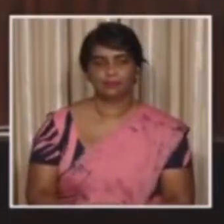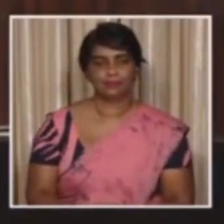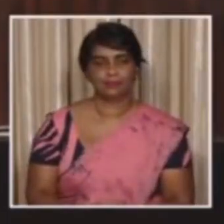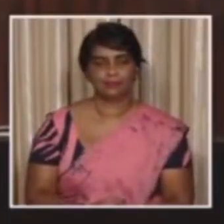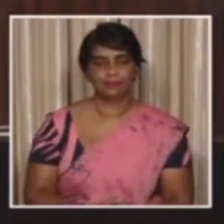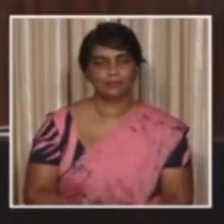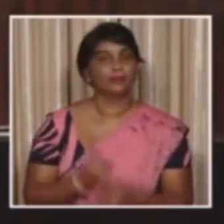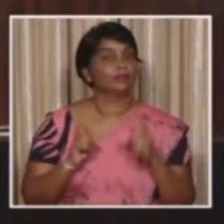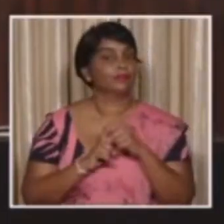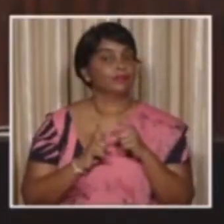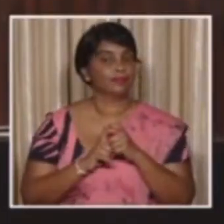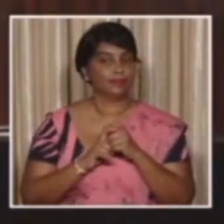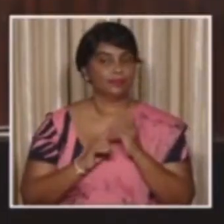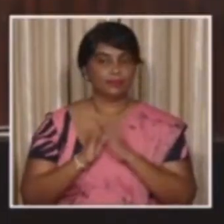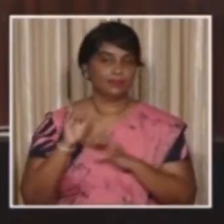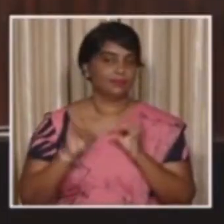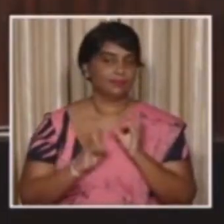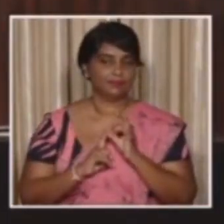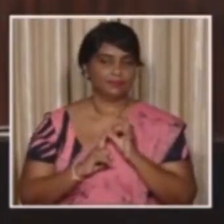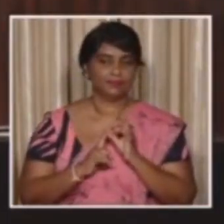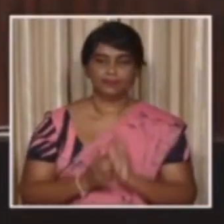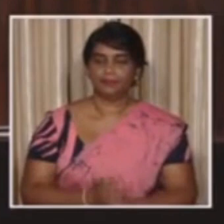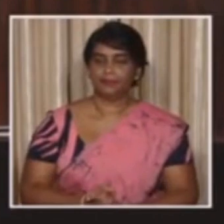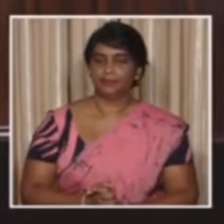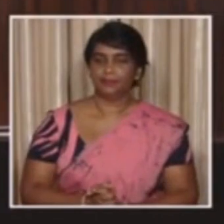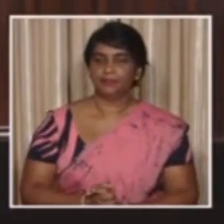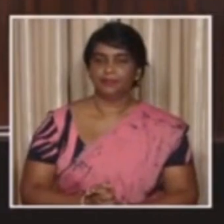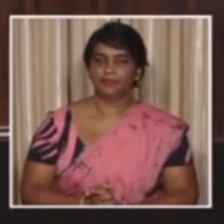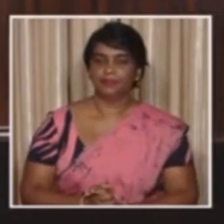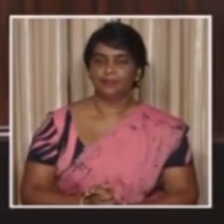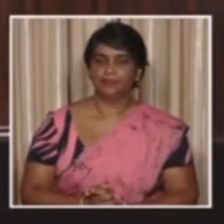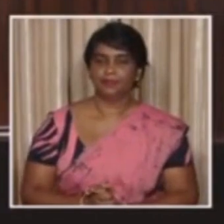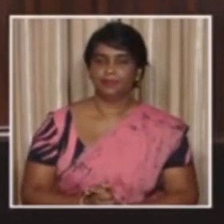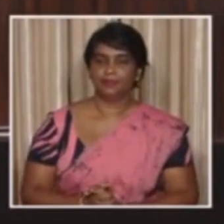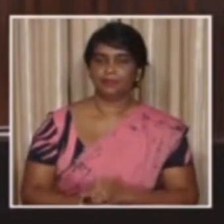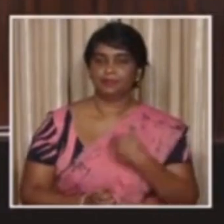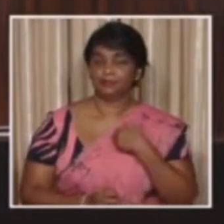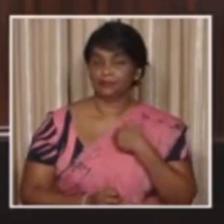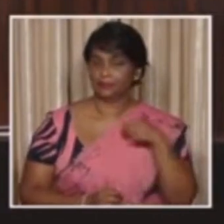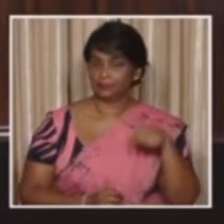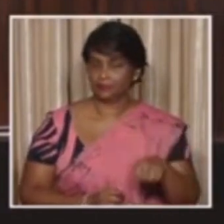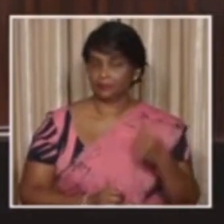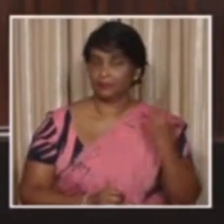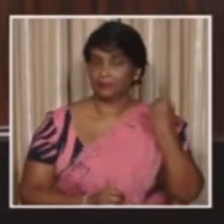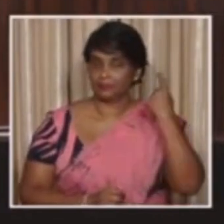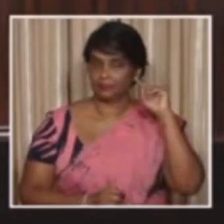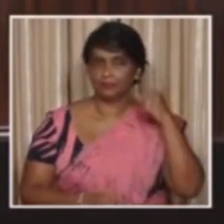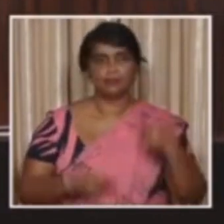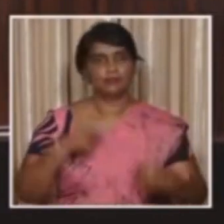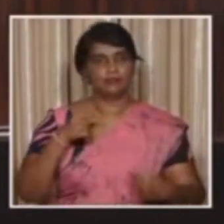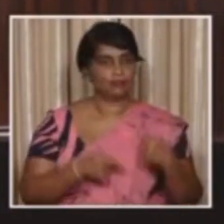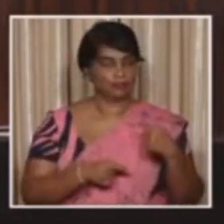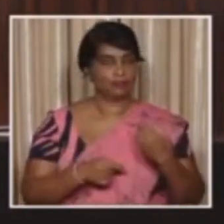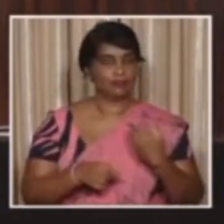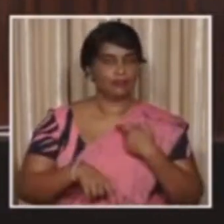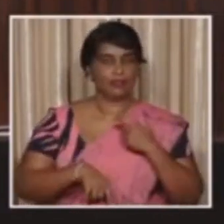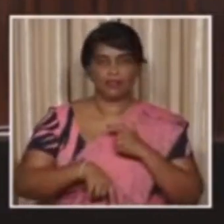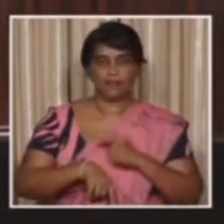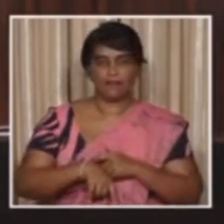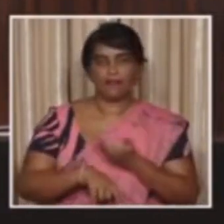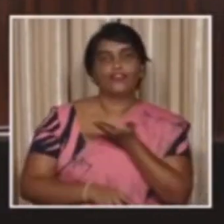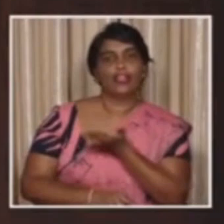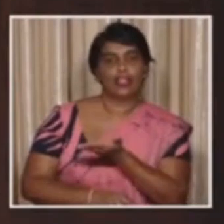උදෑ සිරි ජයසේකර මන්ත්‍රීතුමා අරු කතානායකතුමනි මම දැන් ඊයේ විවාදෙට මට වෙලාවක්